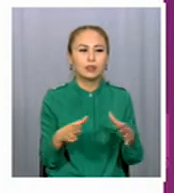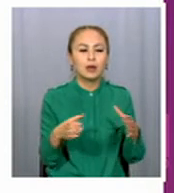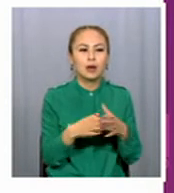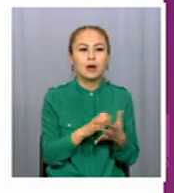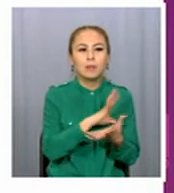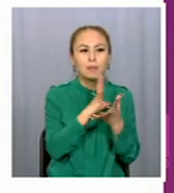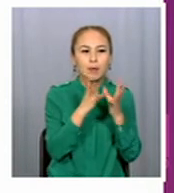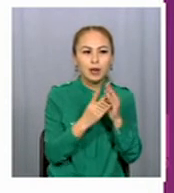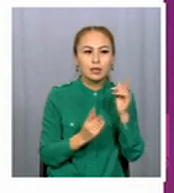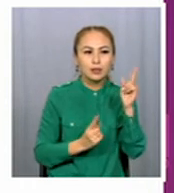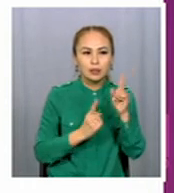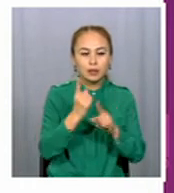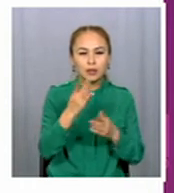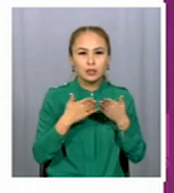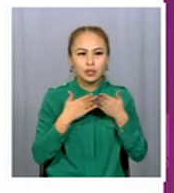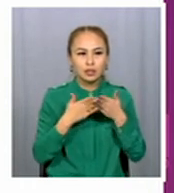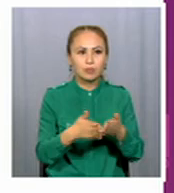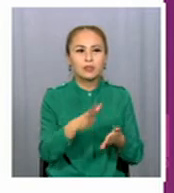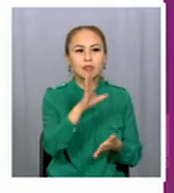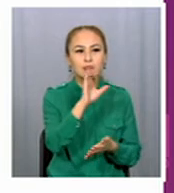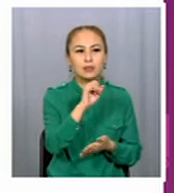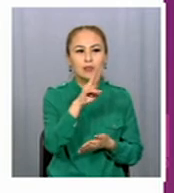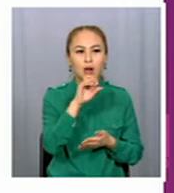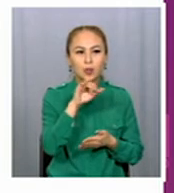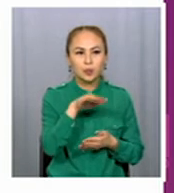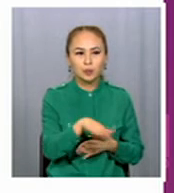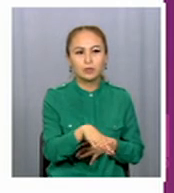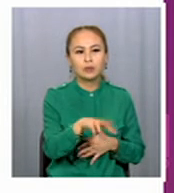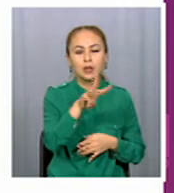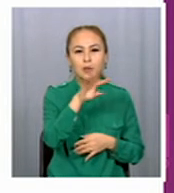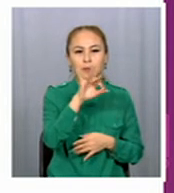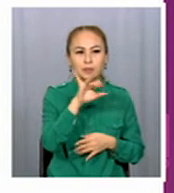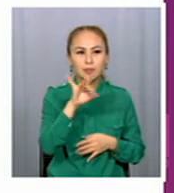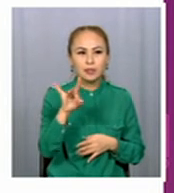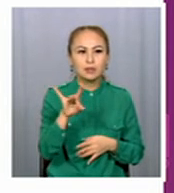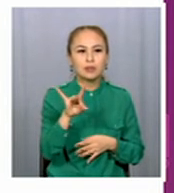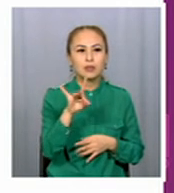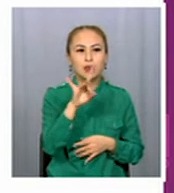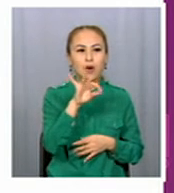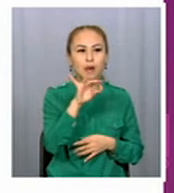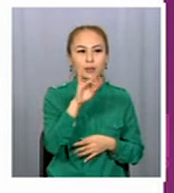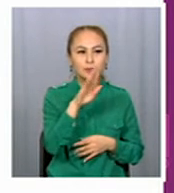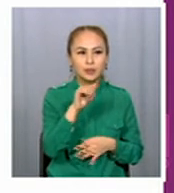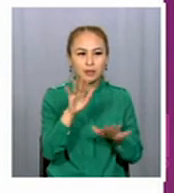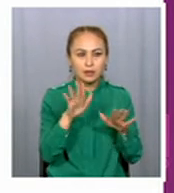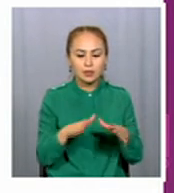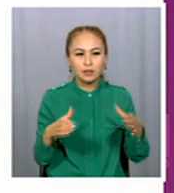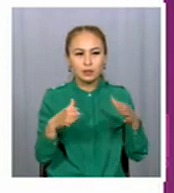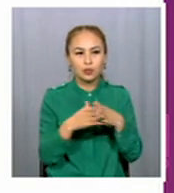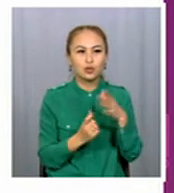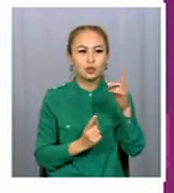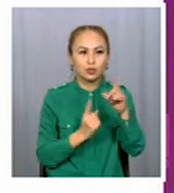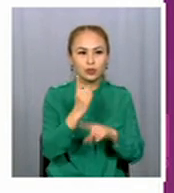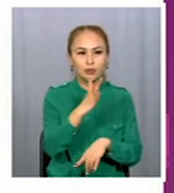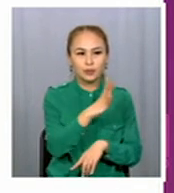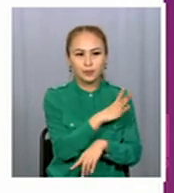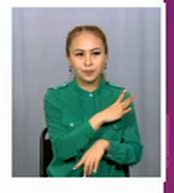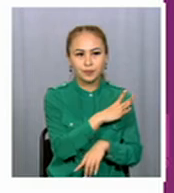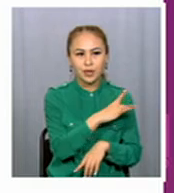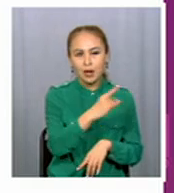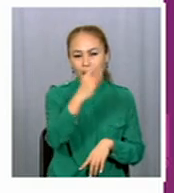сипатындағы барлық ғарыш кемесі, Салют, Мир орбиталық станциялары